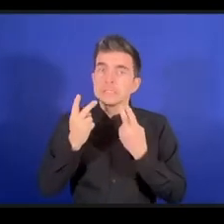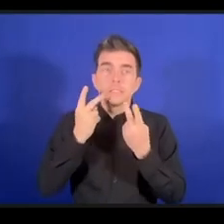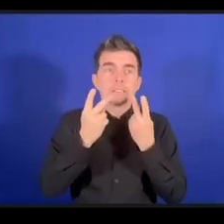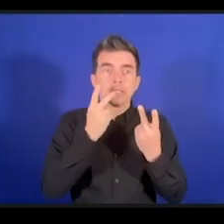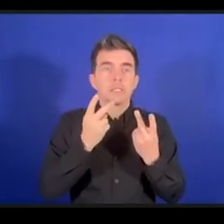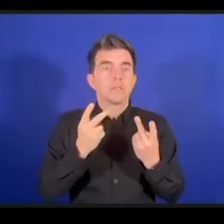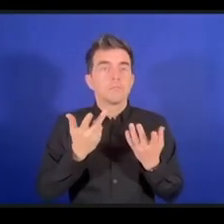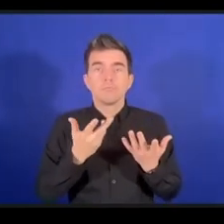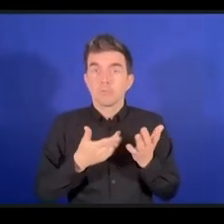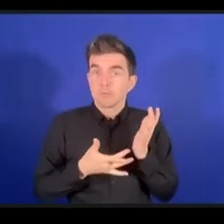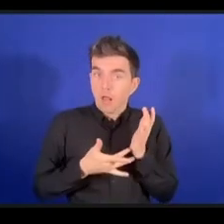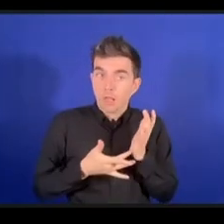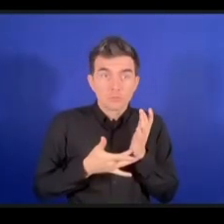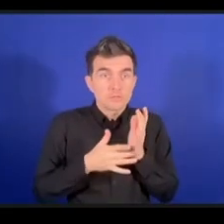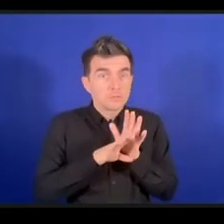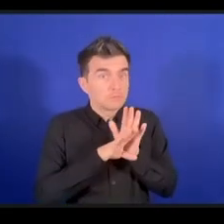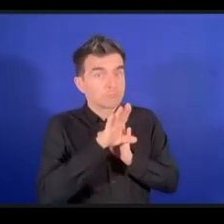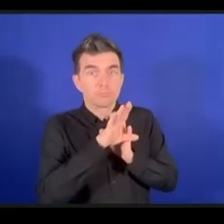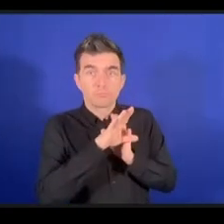设备是最先进的，